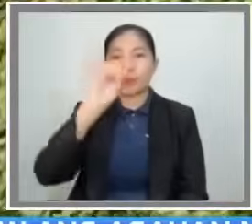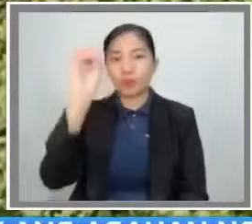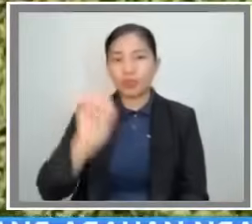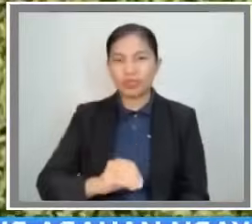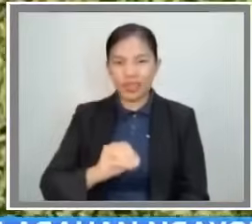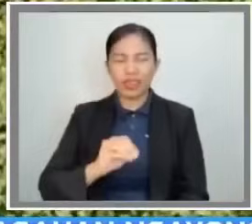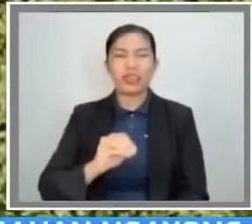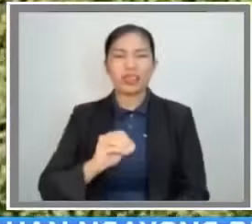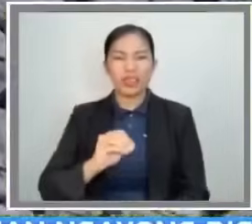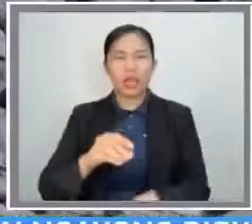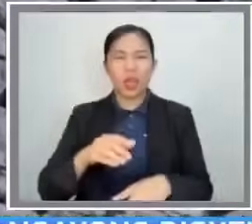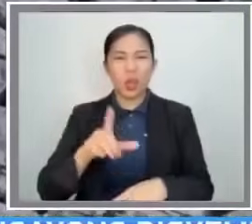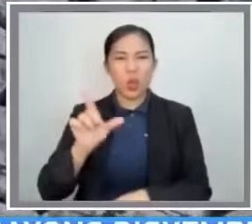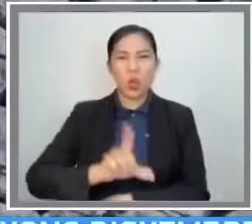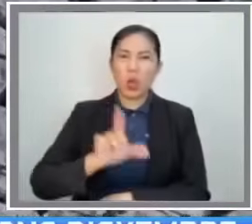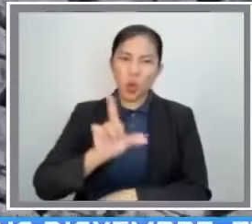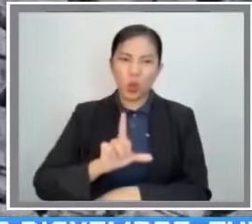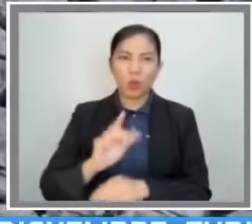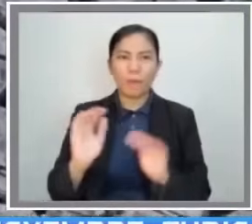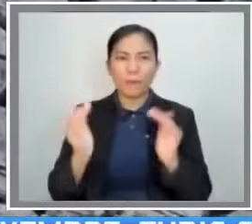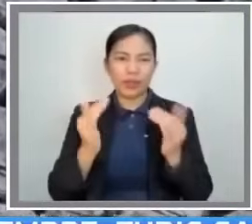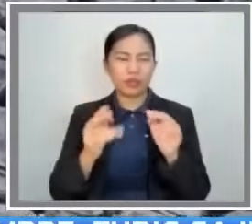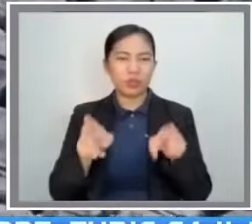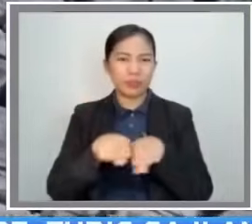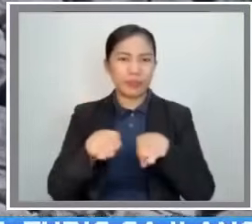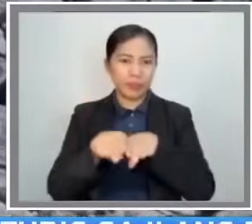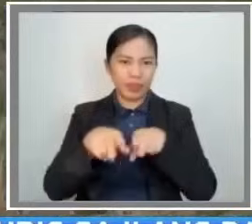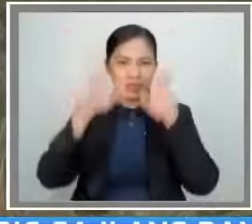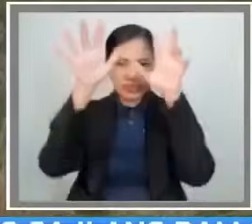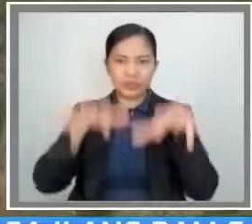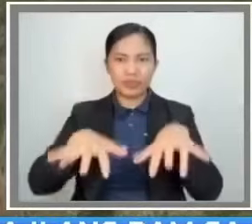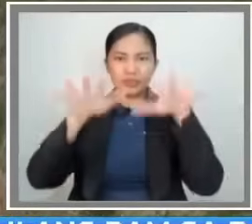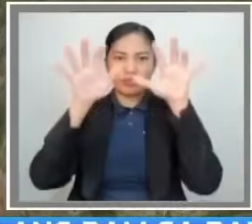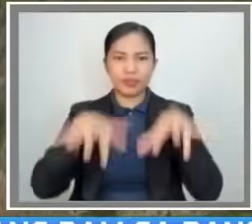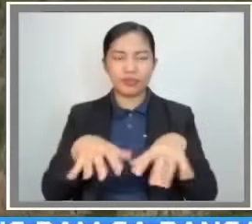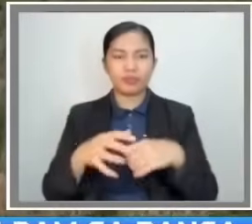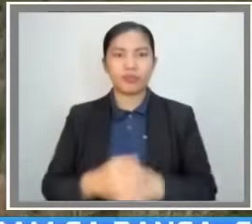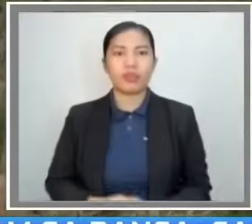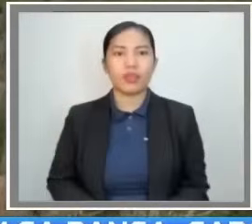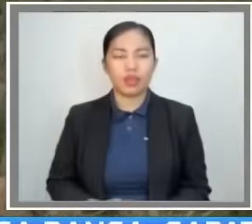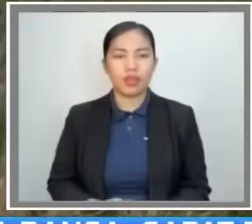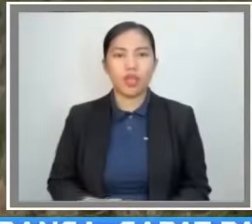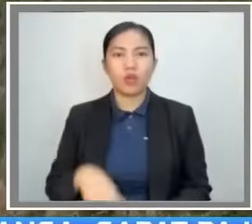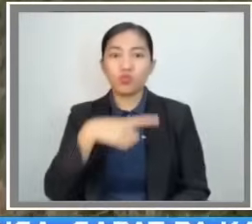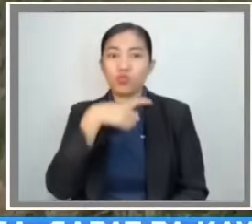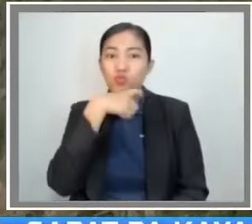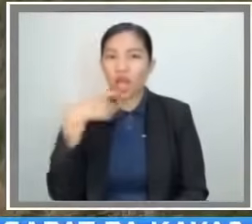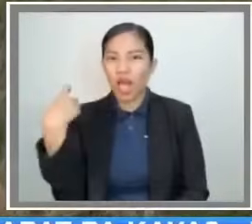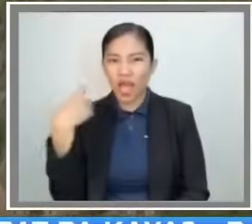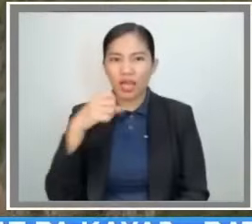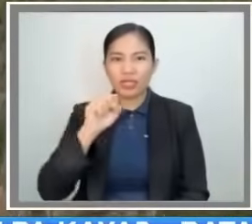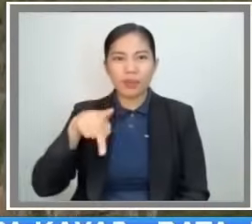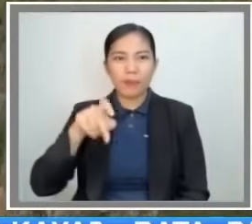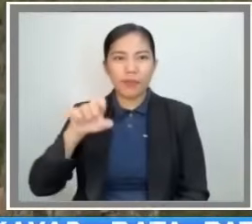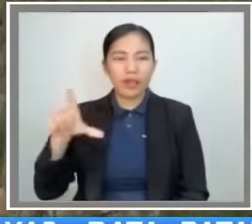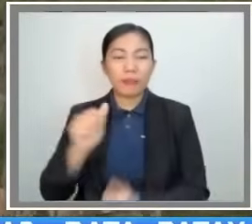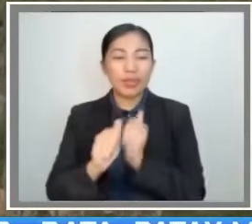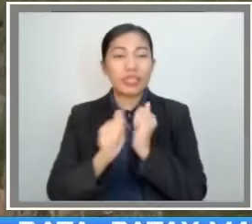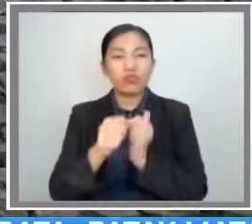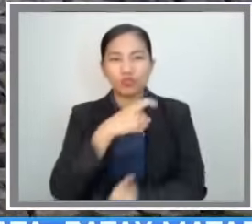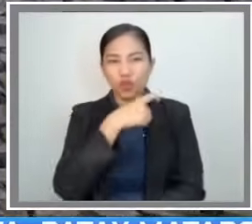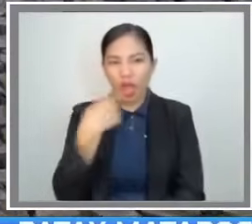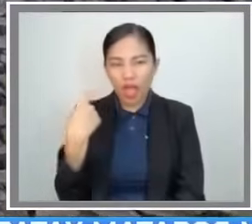ang dami ng ulan sa lugar. Posible namang dry spell ang maranasan sa 20 probinsya kabilang ang